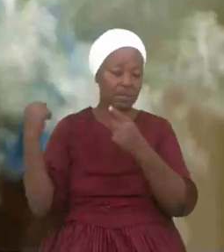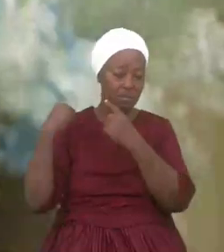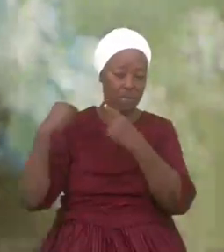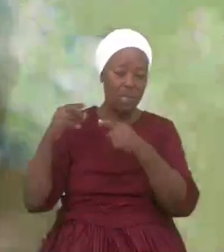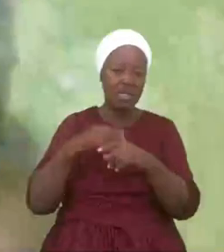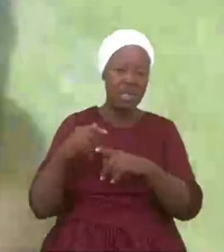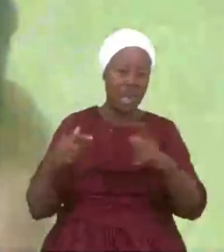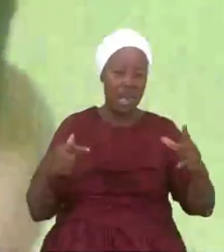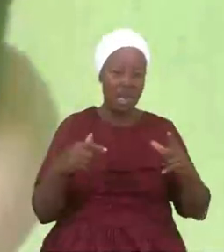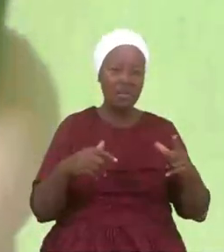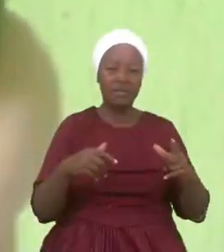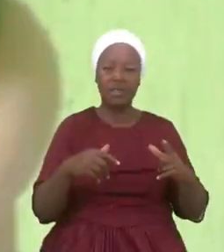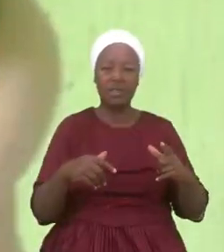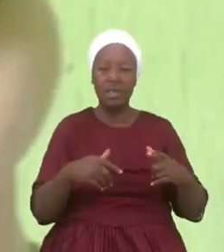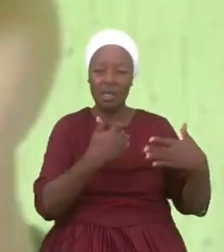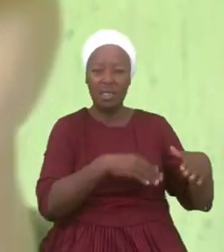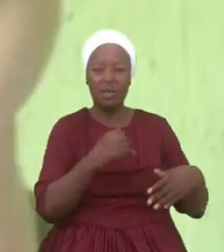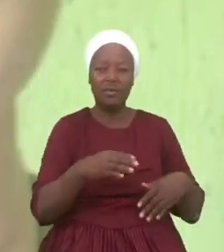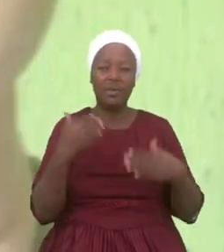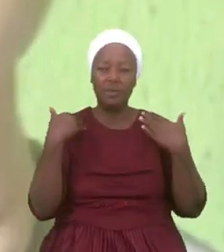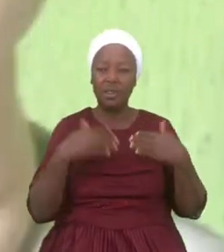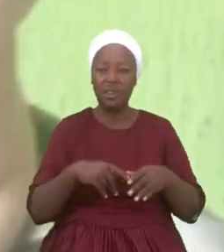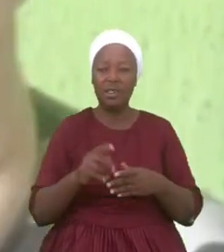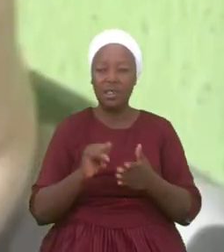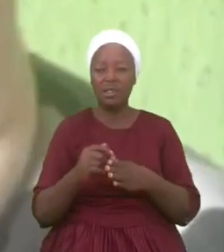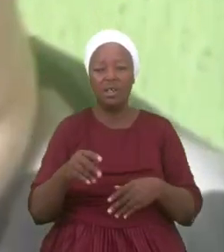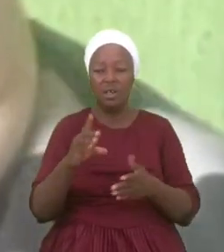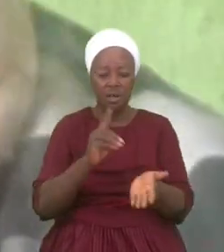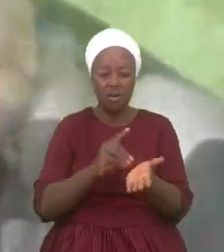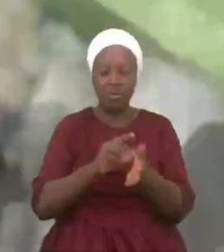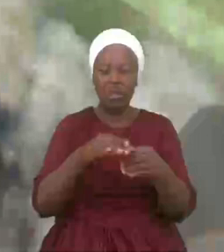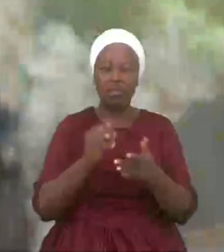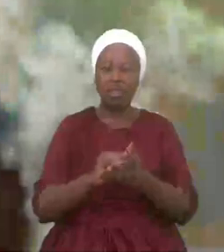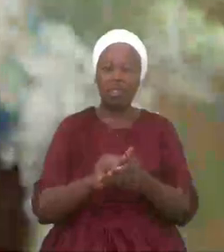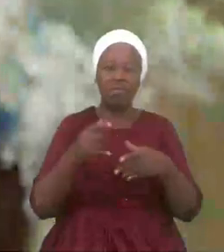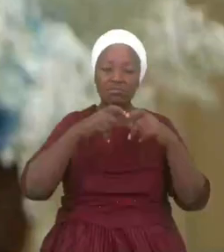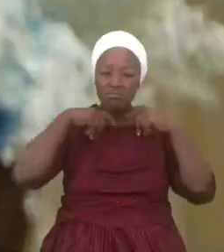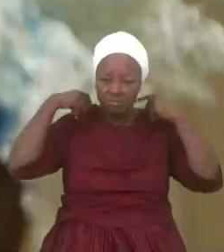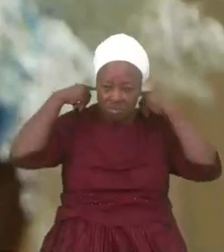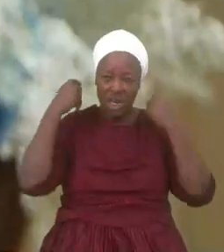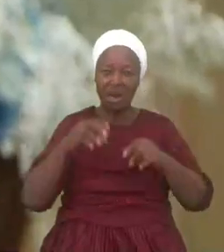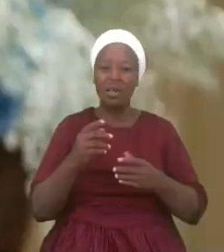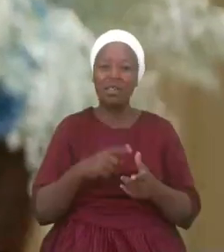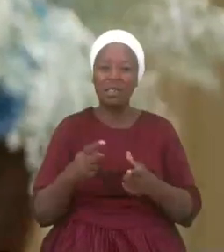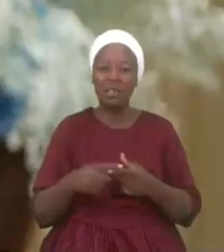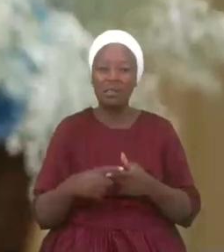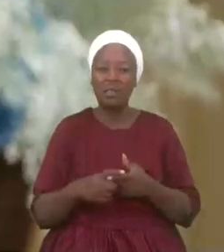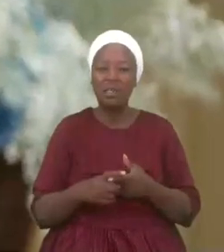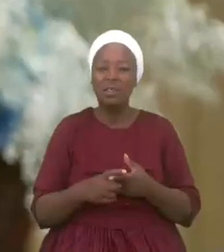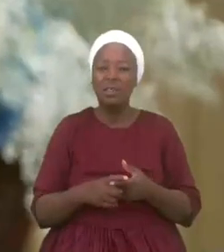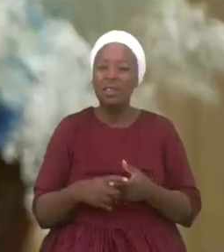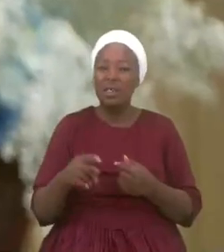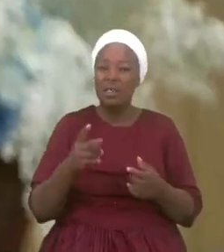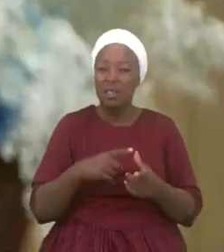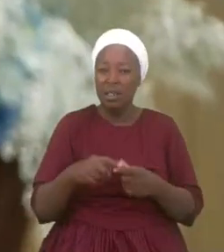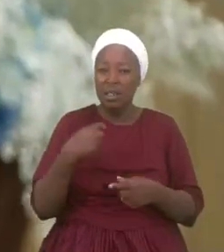la douleur au niveau du cou et aux côtés gauche de mon corps on